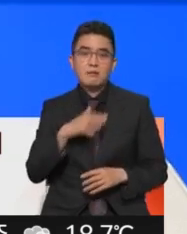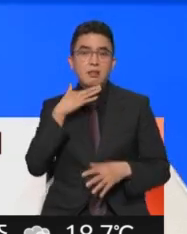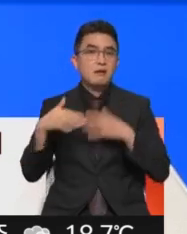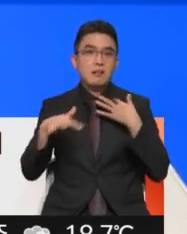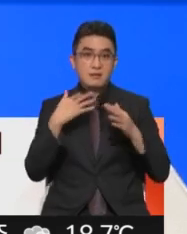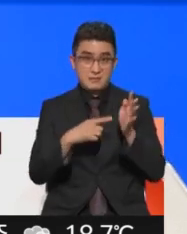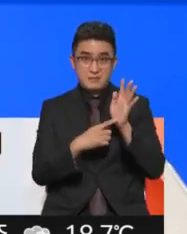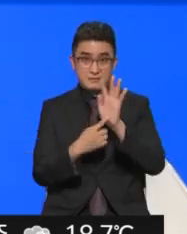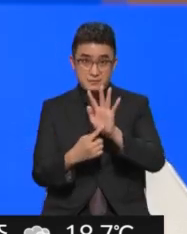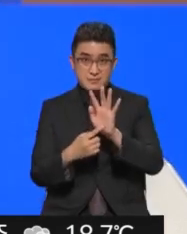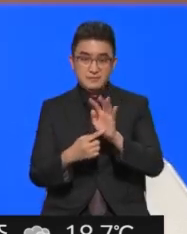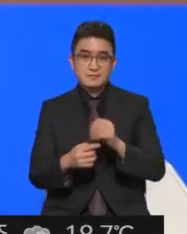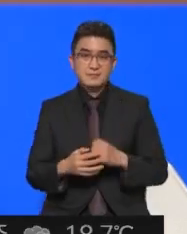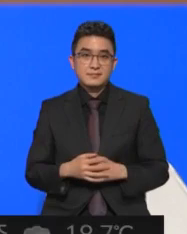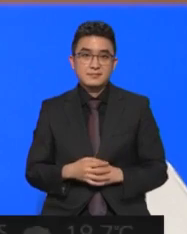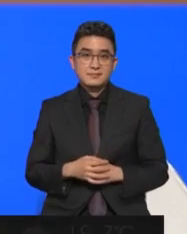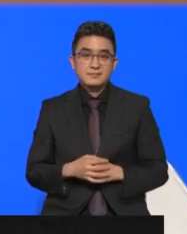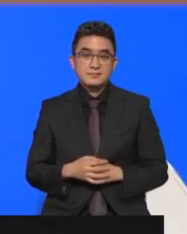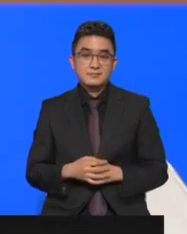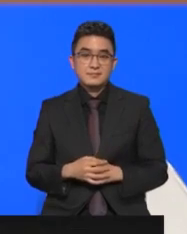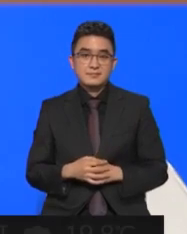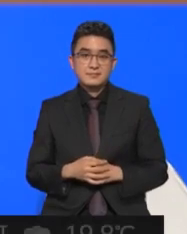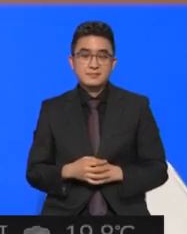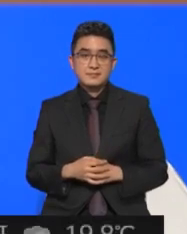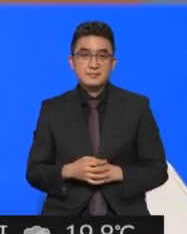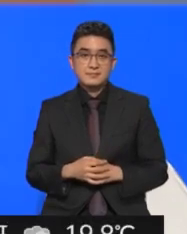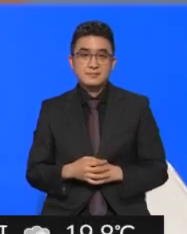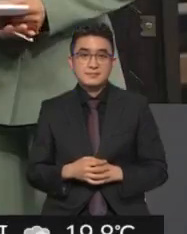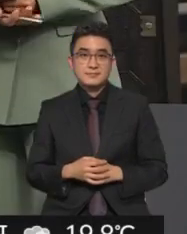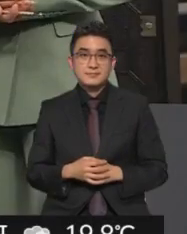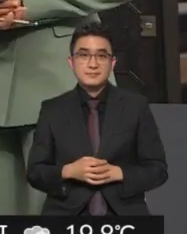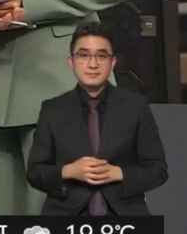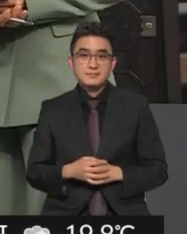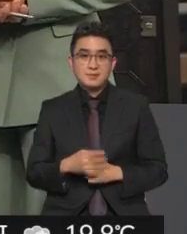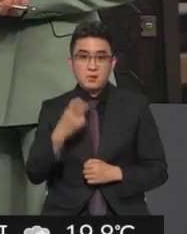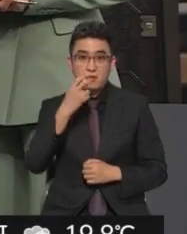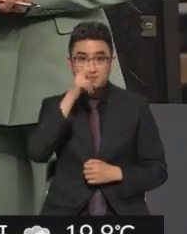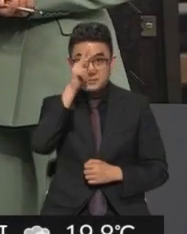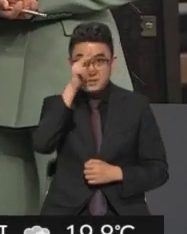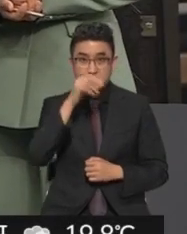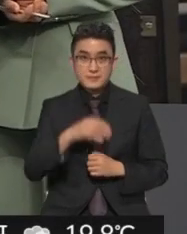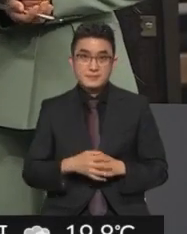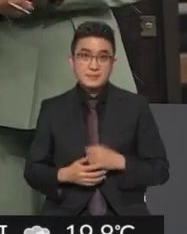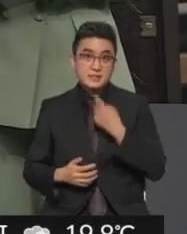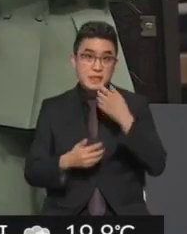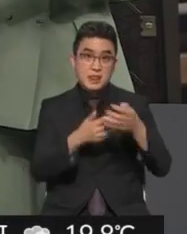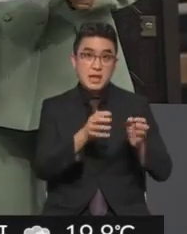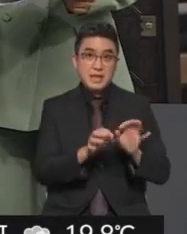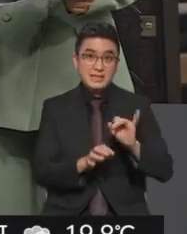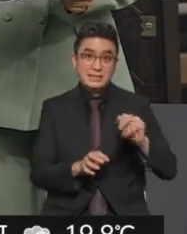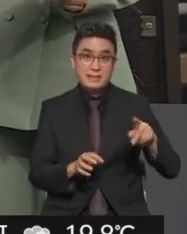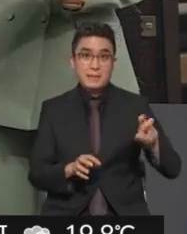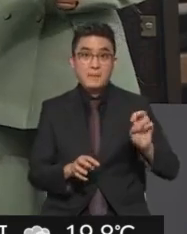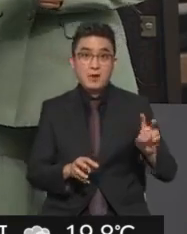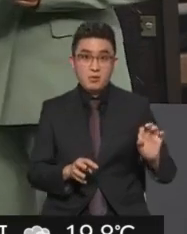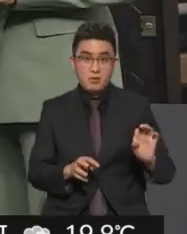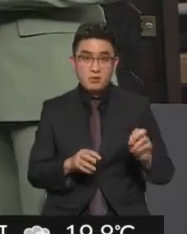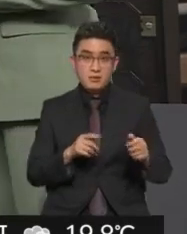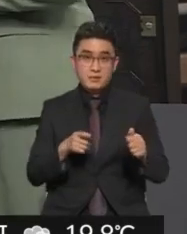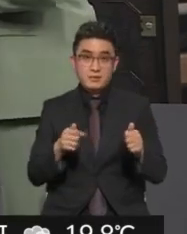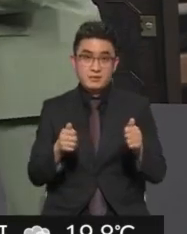부인했습니다 관련 소식을 유정한 상황실장이 정리했습니다네 검찰이 민주당 이재명 대표의 최측근